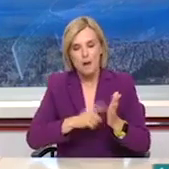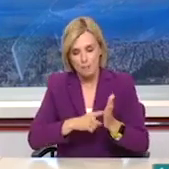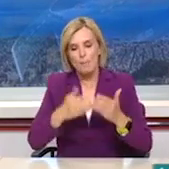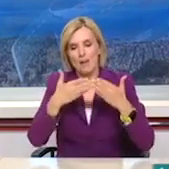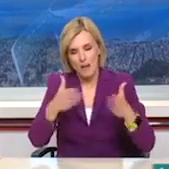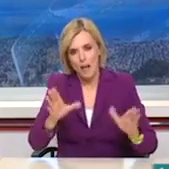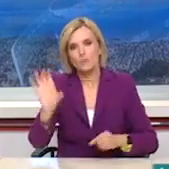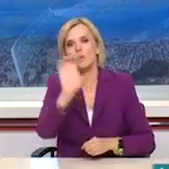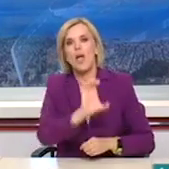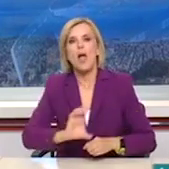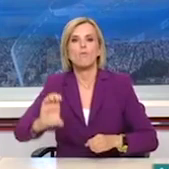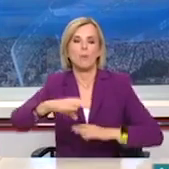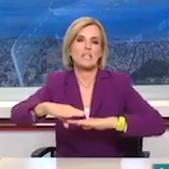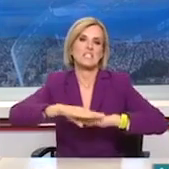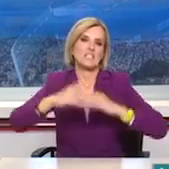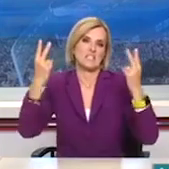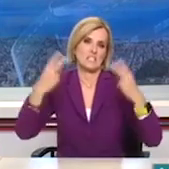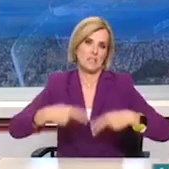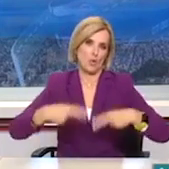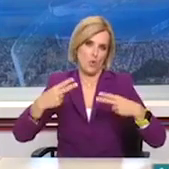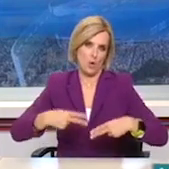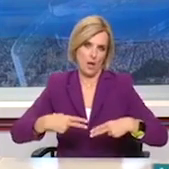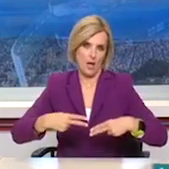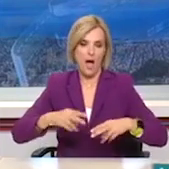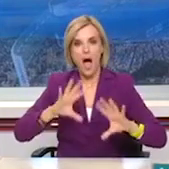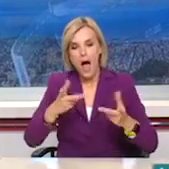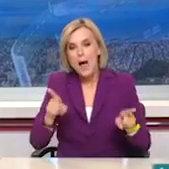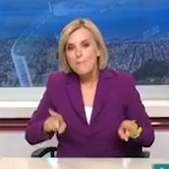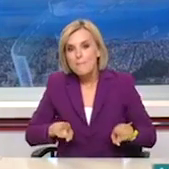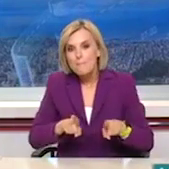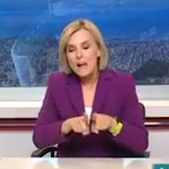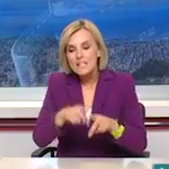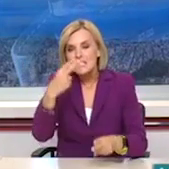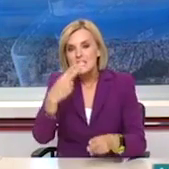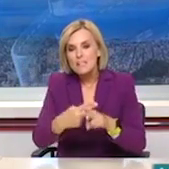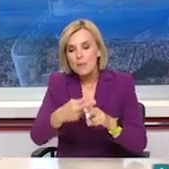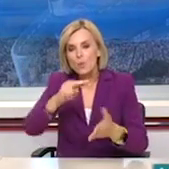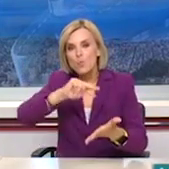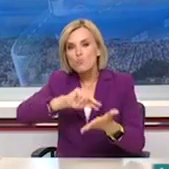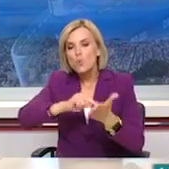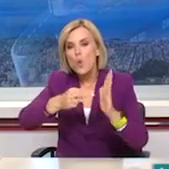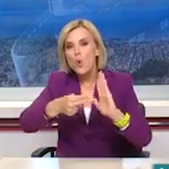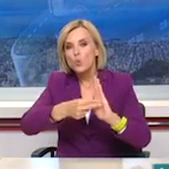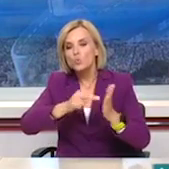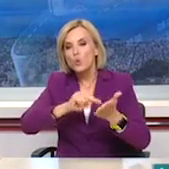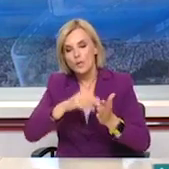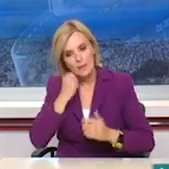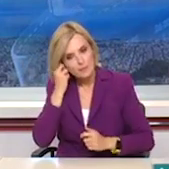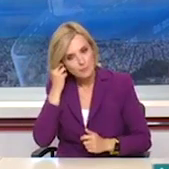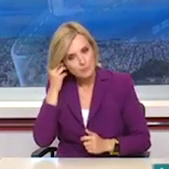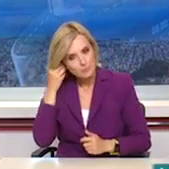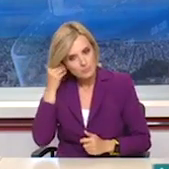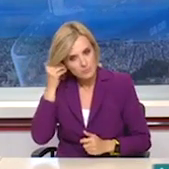ευρωπαϊκά τουλάχιστον σύνορα. Νομίζω δεν θα γίνει χωρίς προσοχή στα επιδημιολογικά δεδομένα. Είναι αδύνατον αυτή τη στιγμή με την φασαρία και